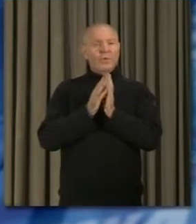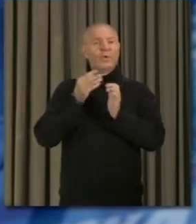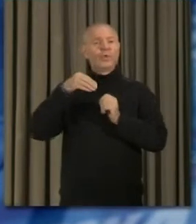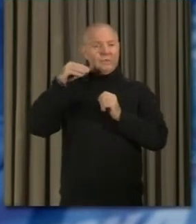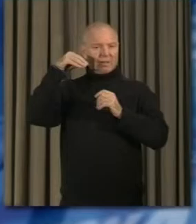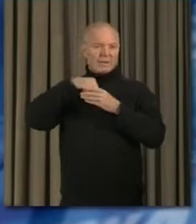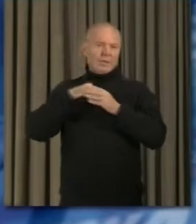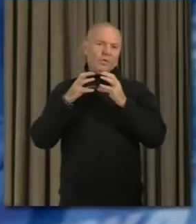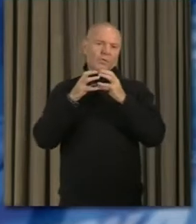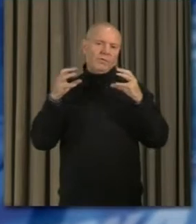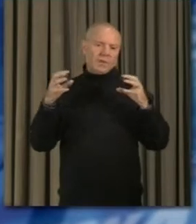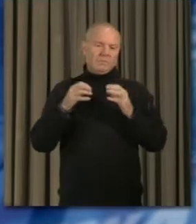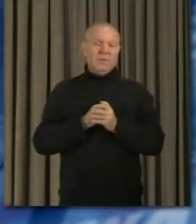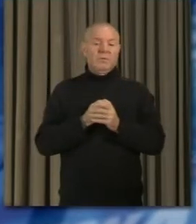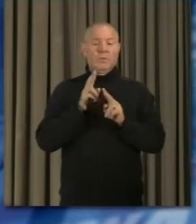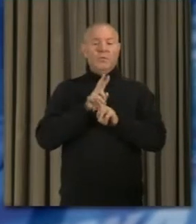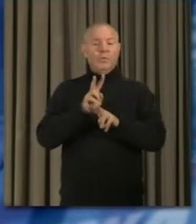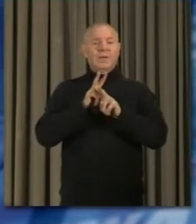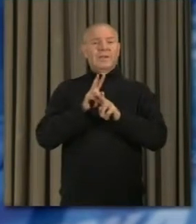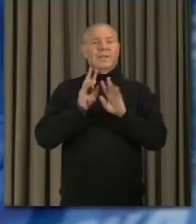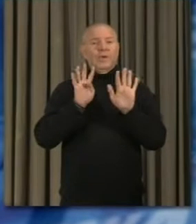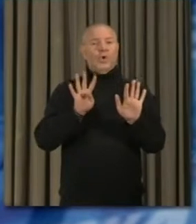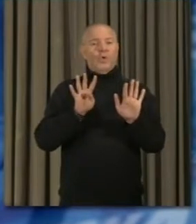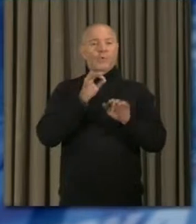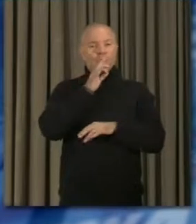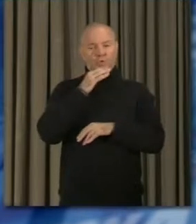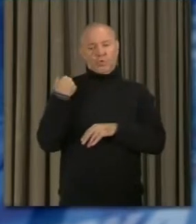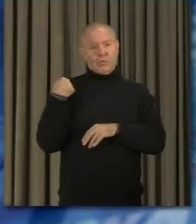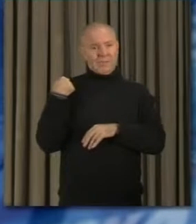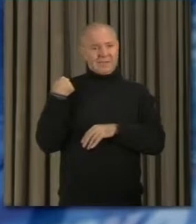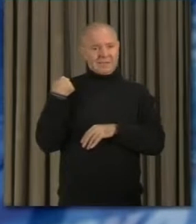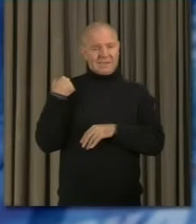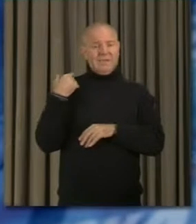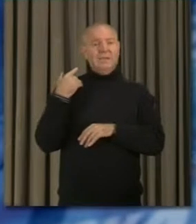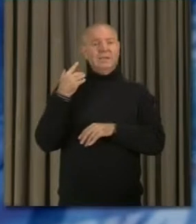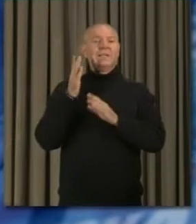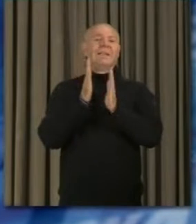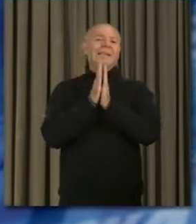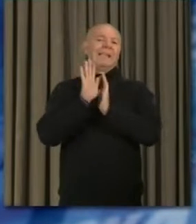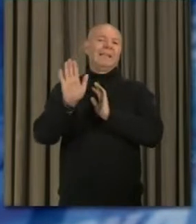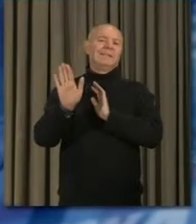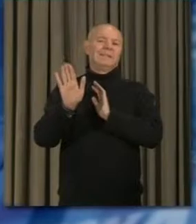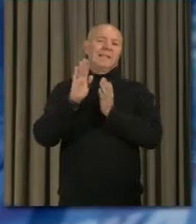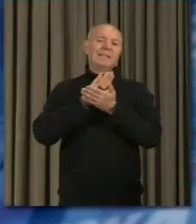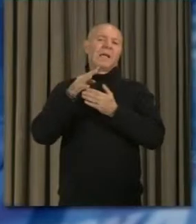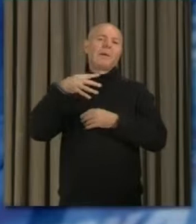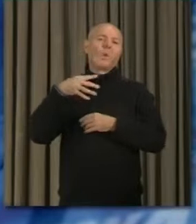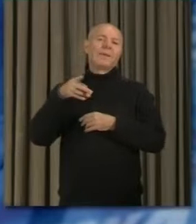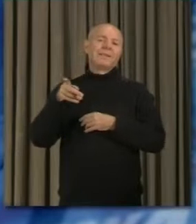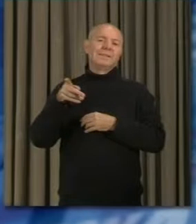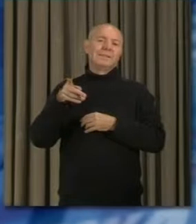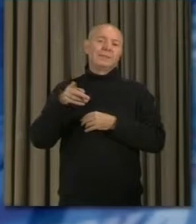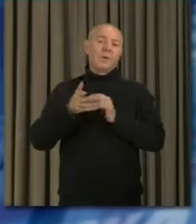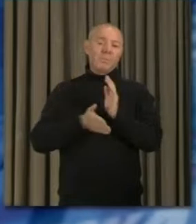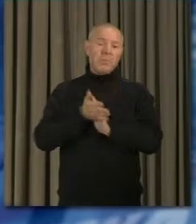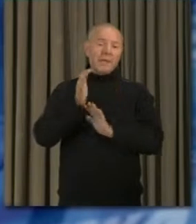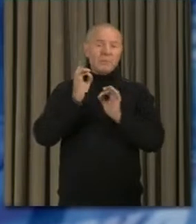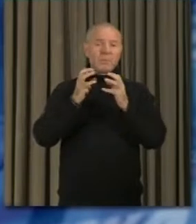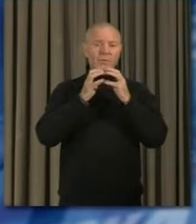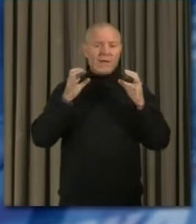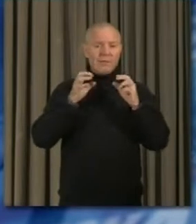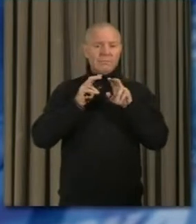azienda. I funerali, venerdì 9 ottobre alle 15, nella chiesa parrocchiale di San Maurizio d'Opaglio, con partenza dallo stabilimento.